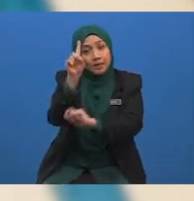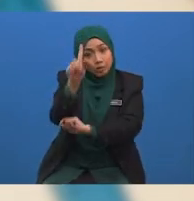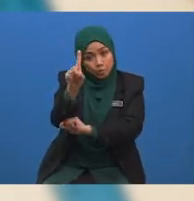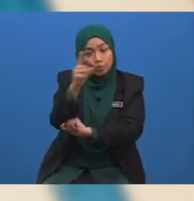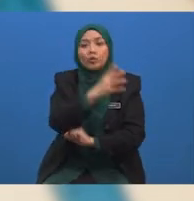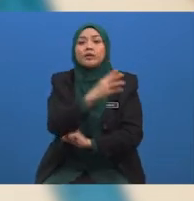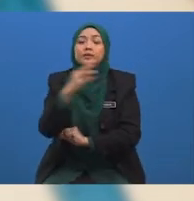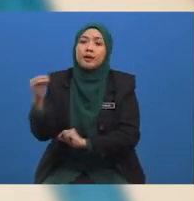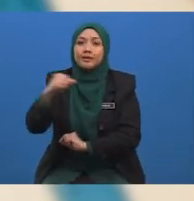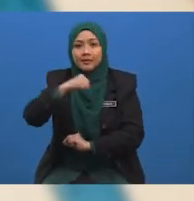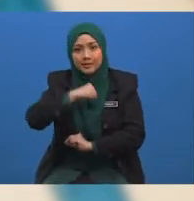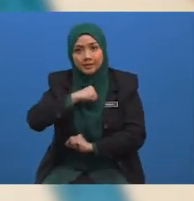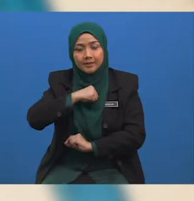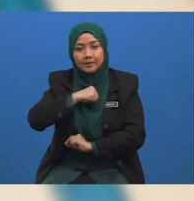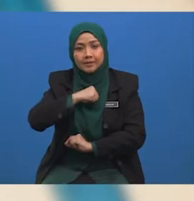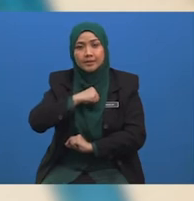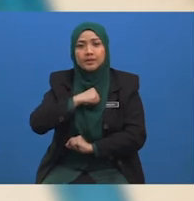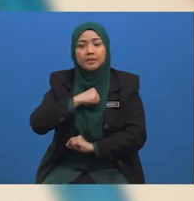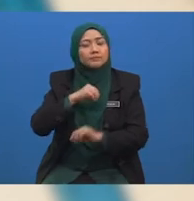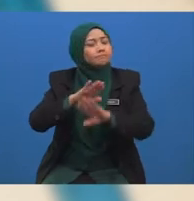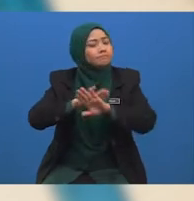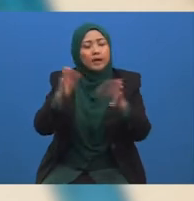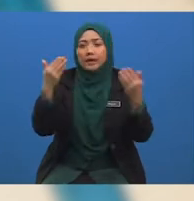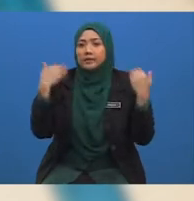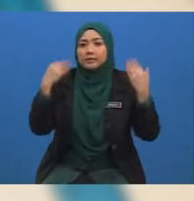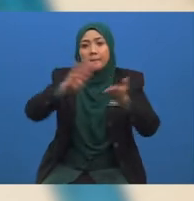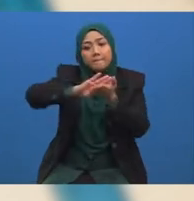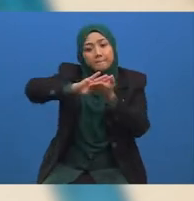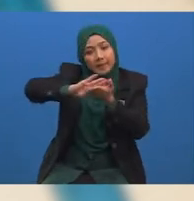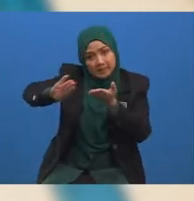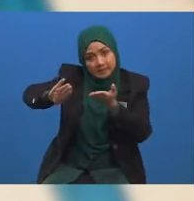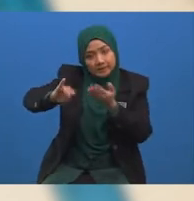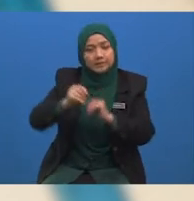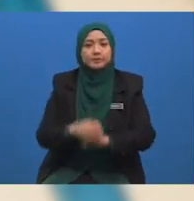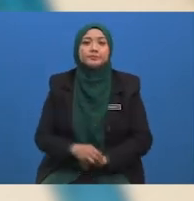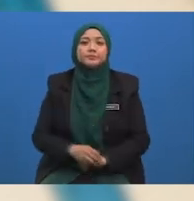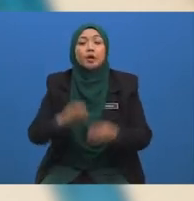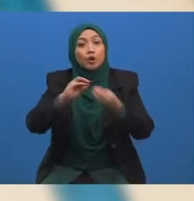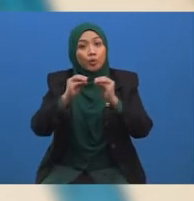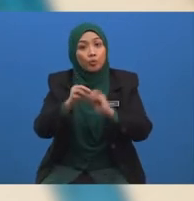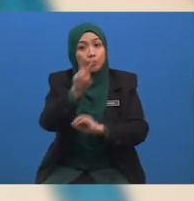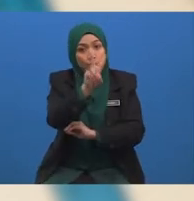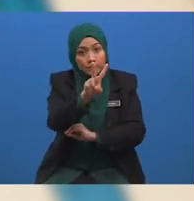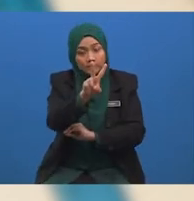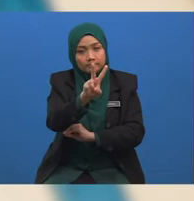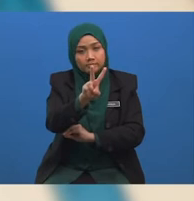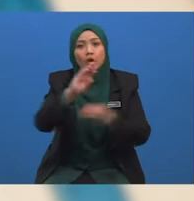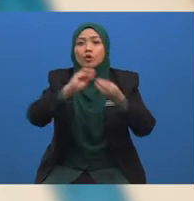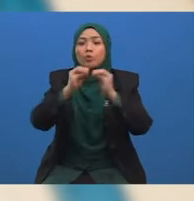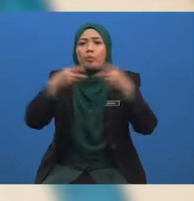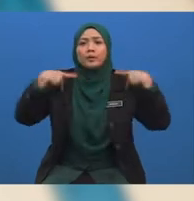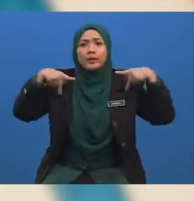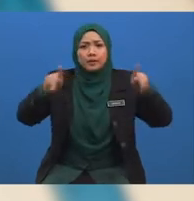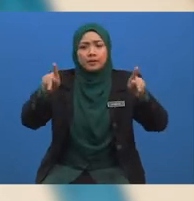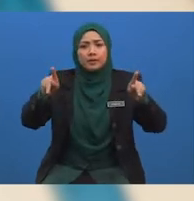satu dan dirinya sendiri tanpa baki. Kedua, nombor perdana